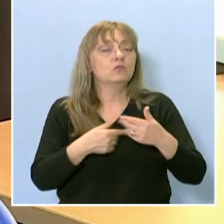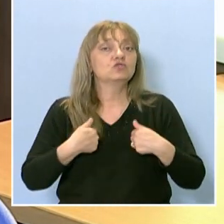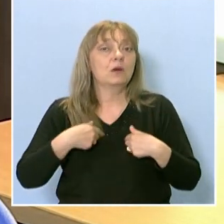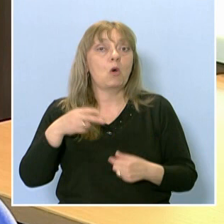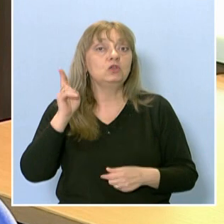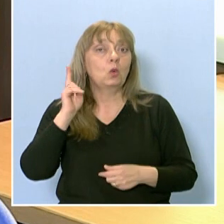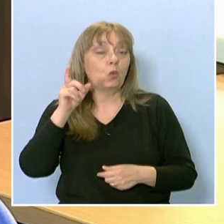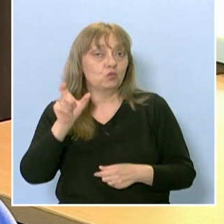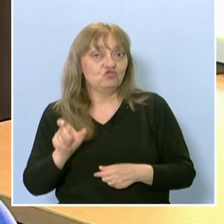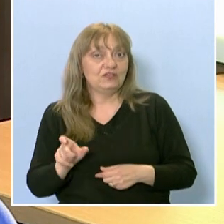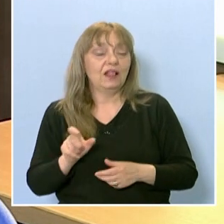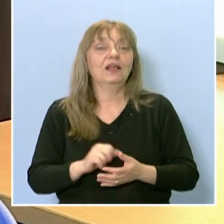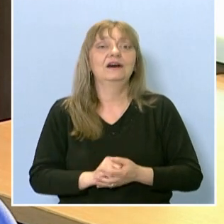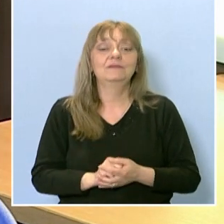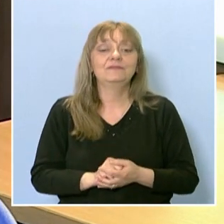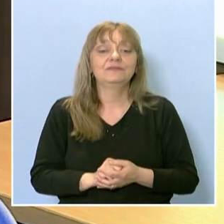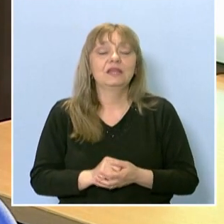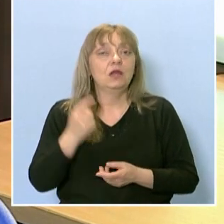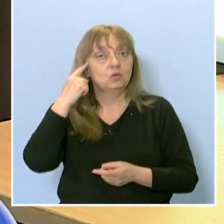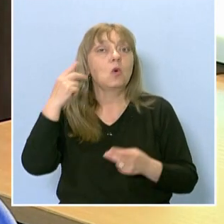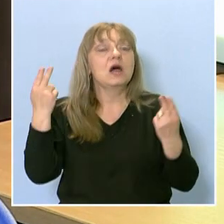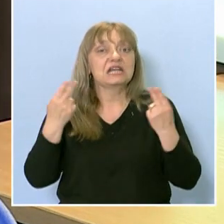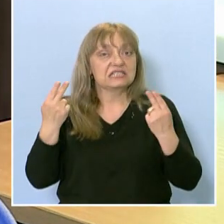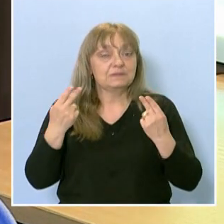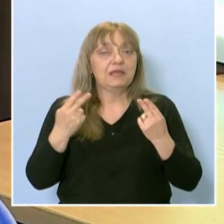учителка, но разбирам, че